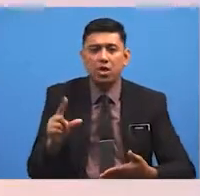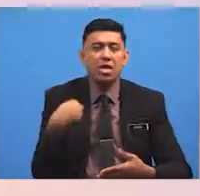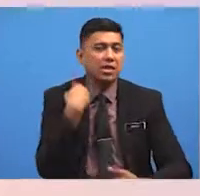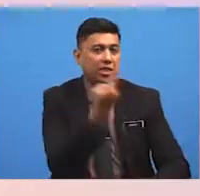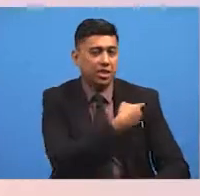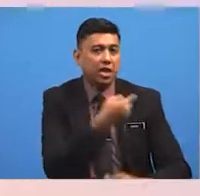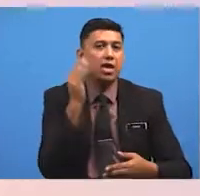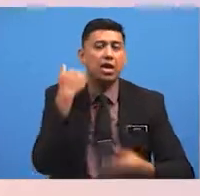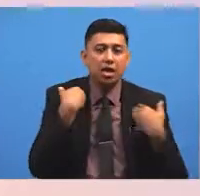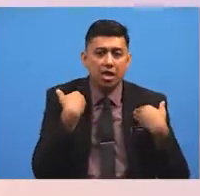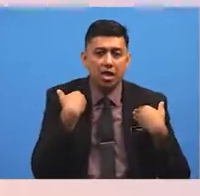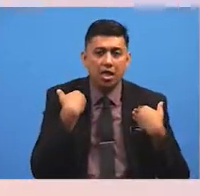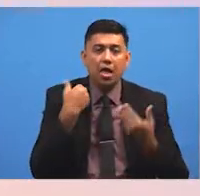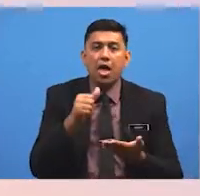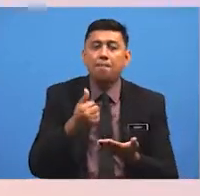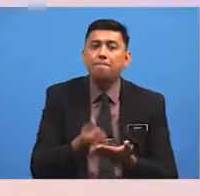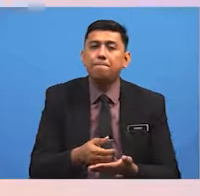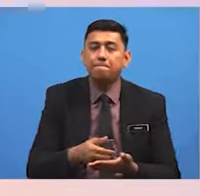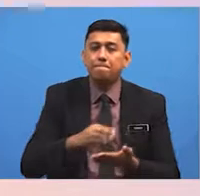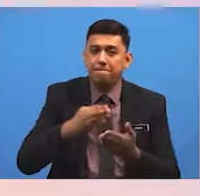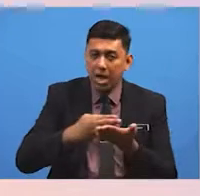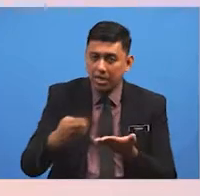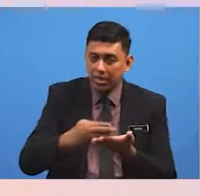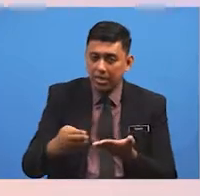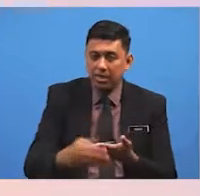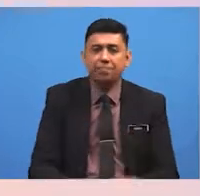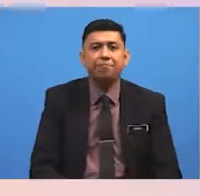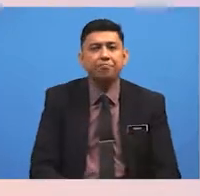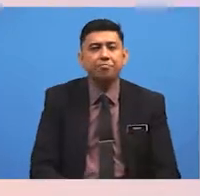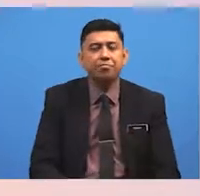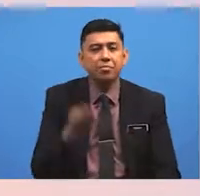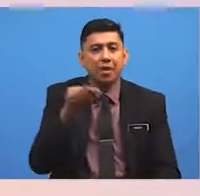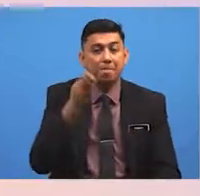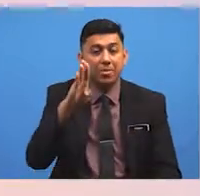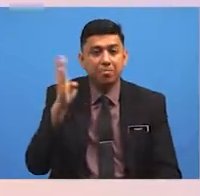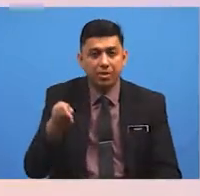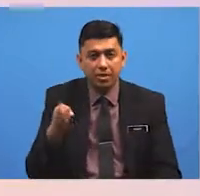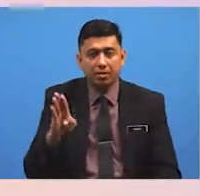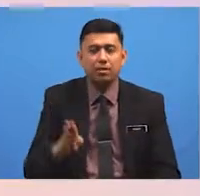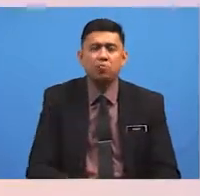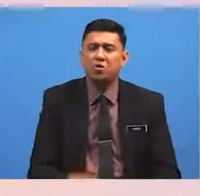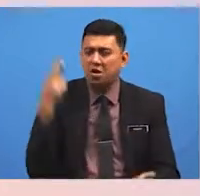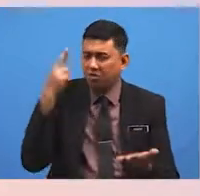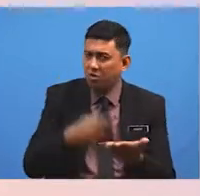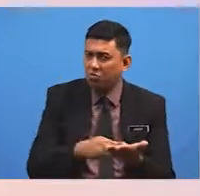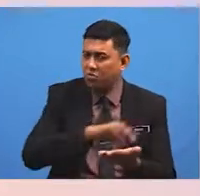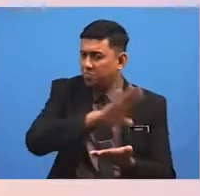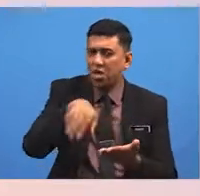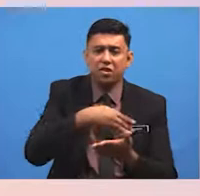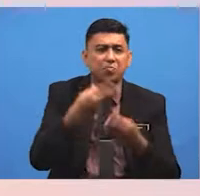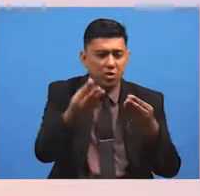Adel bagiaman langkah seterusnya record dan semua